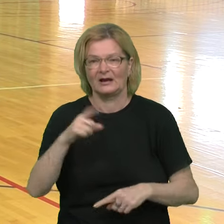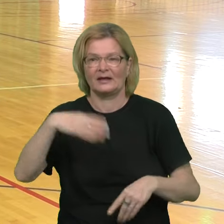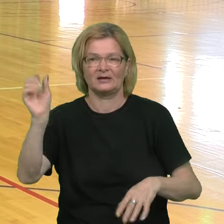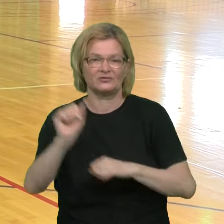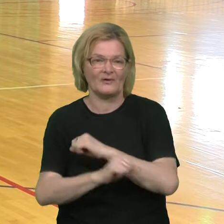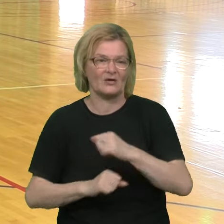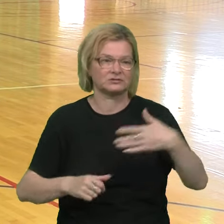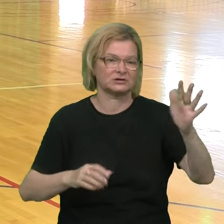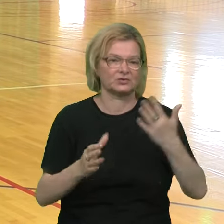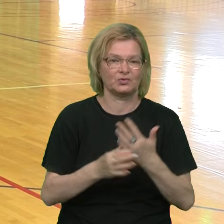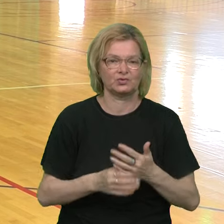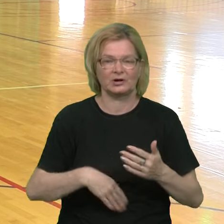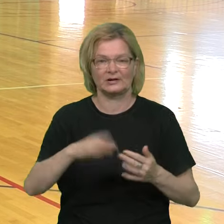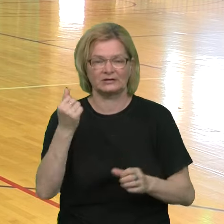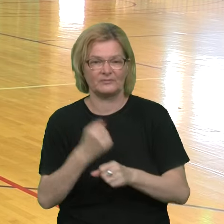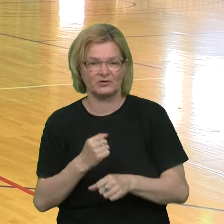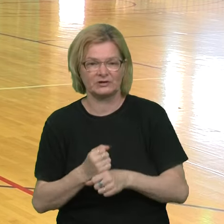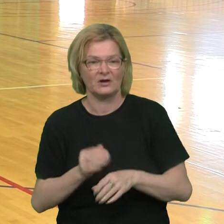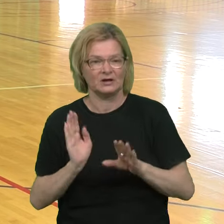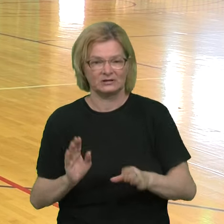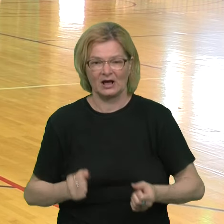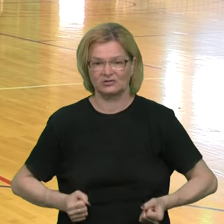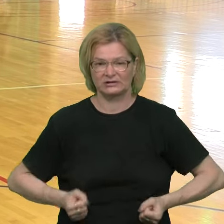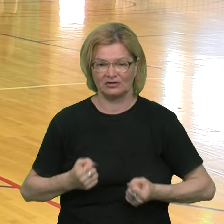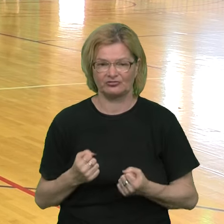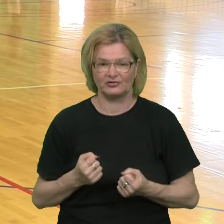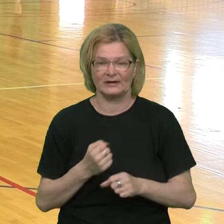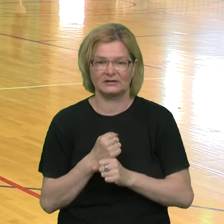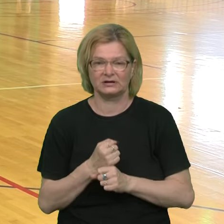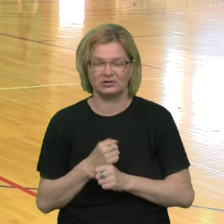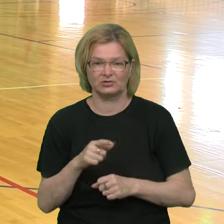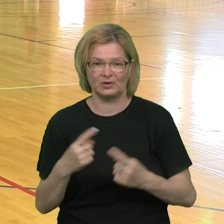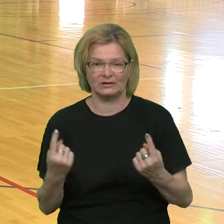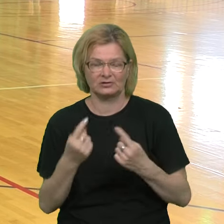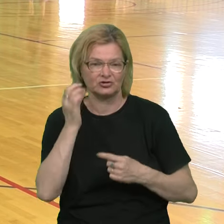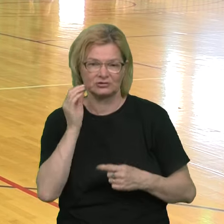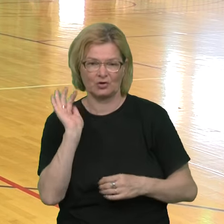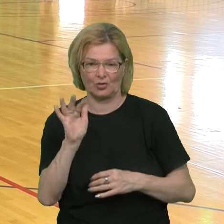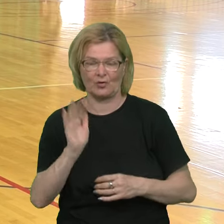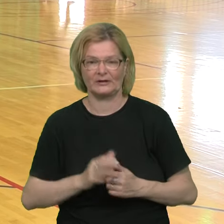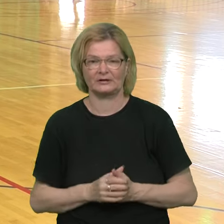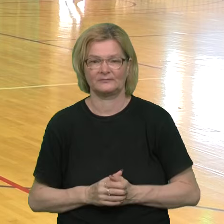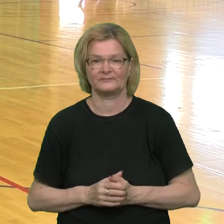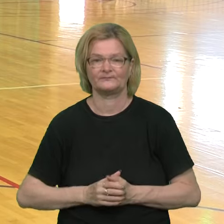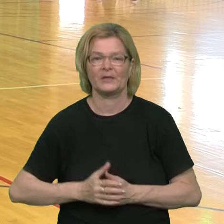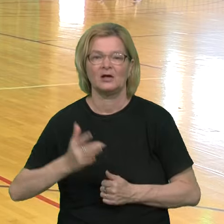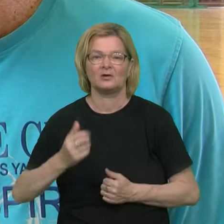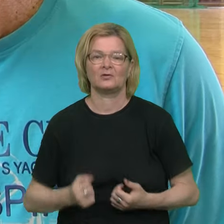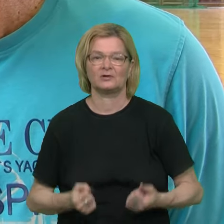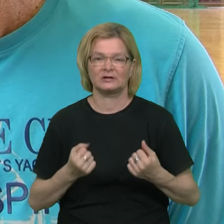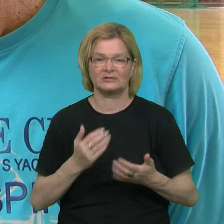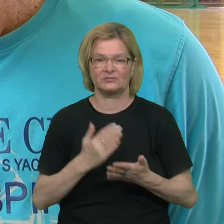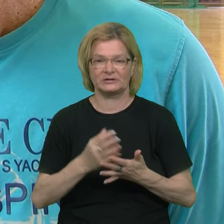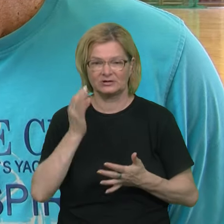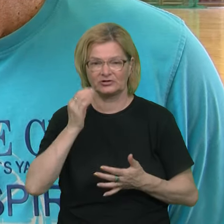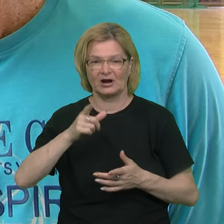rasipa, neke idu na fakultet, neke se udaju, neke idu na posao i tako je vrlo teško zadržati tu inicijativu ženskog rukometa. Koliko